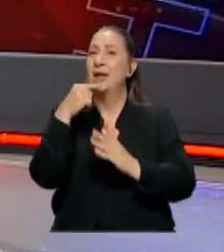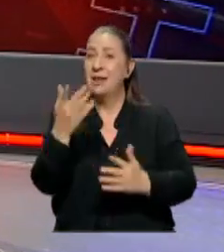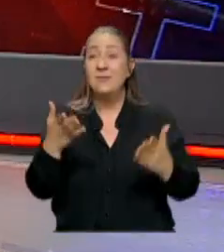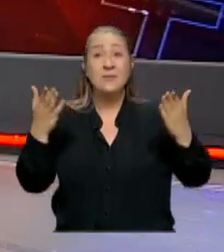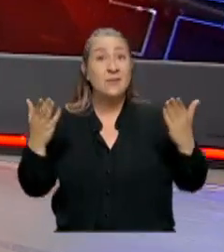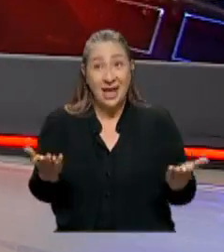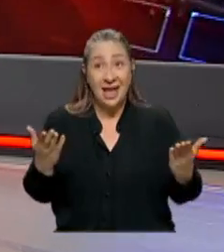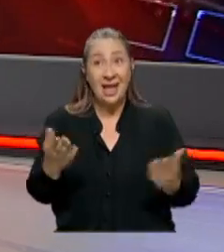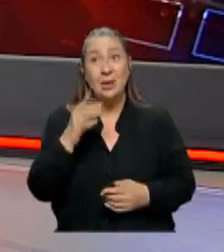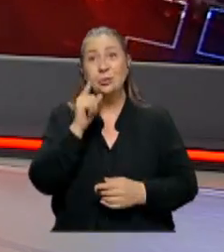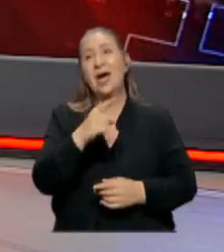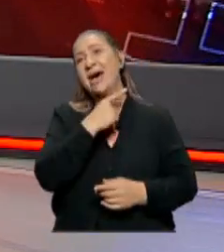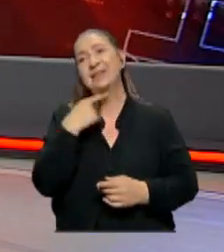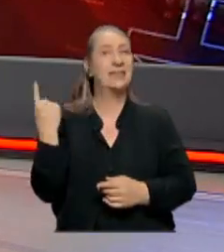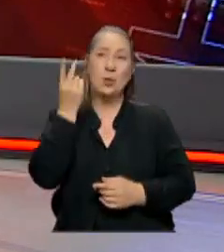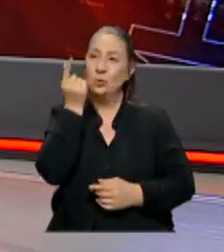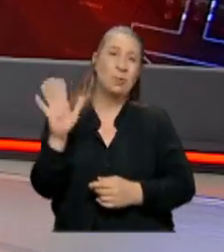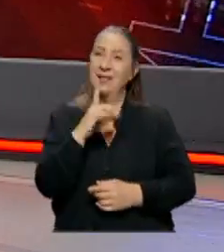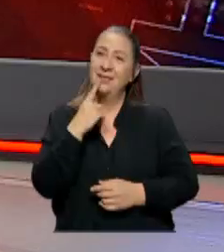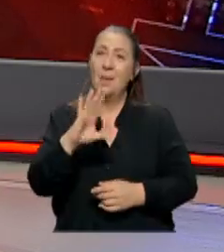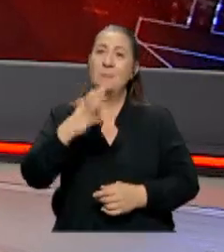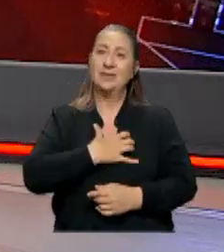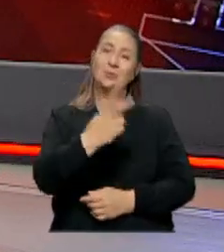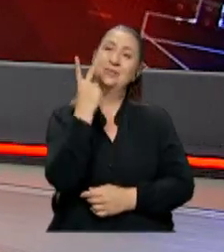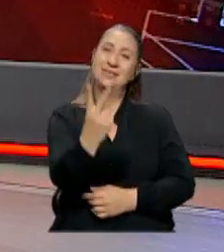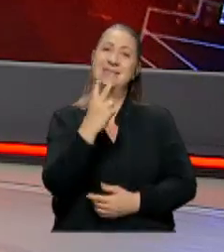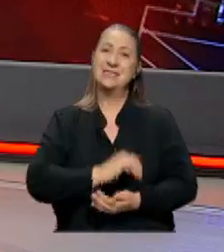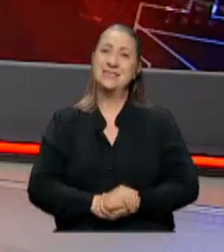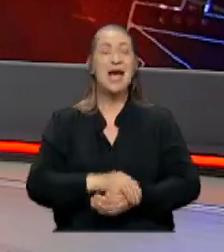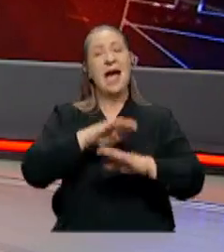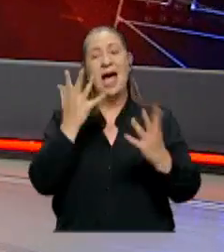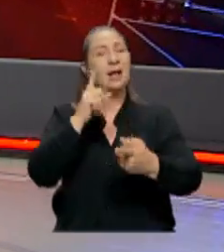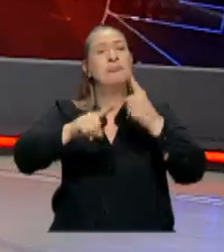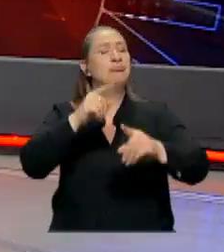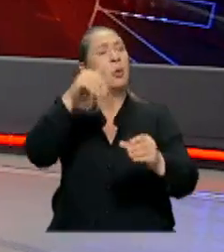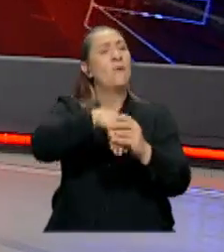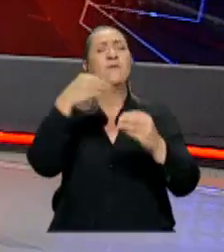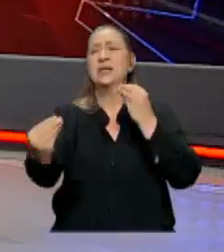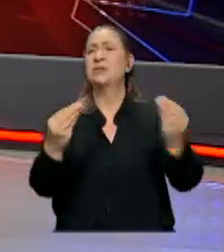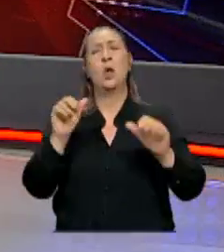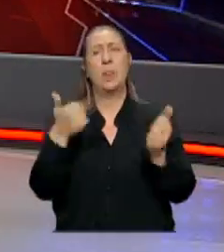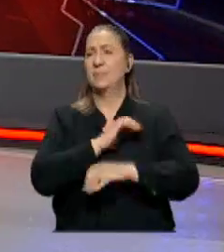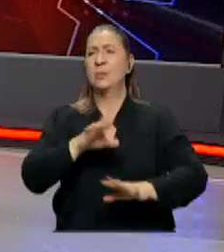Ve şunu da asla unutmayın derim. Patron sizsiniz. Hangi partiye oy verirseniz verin.